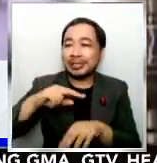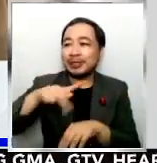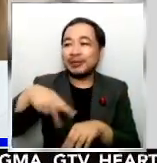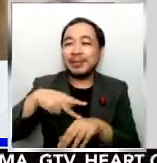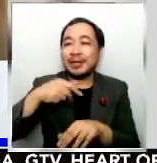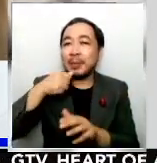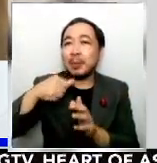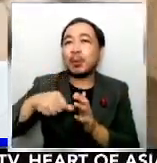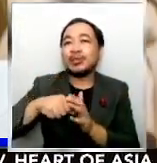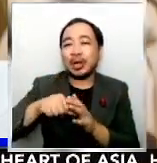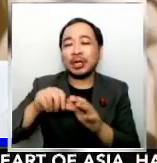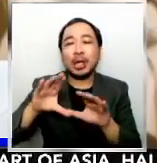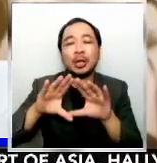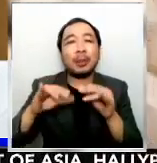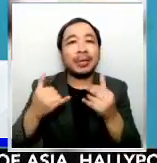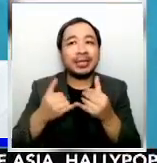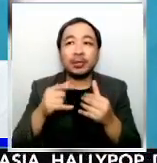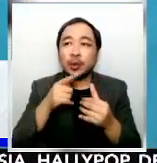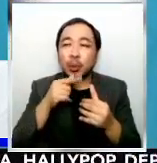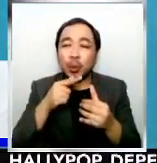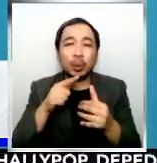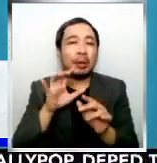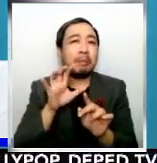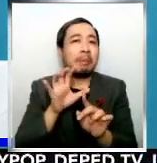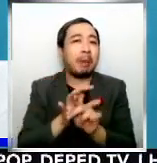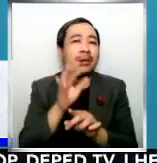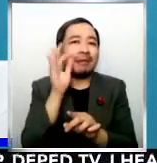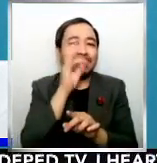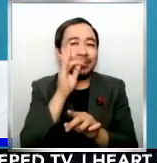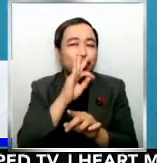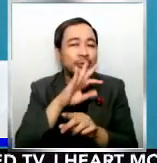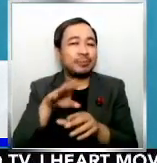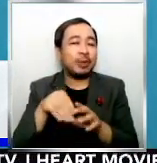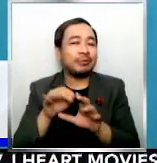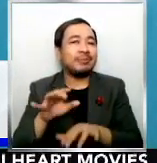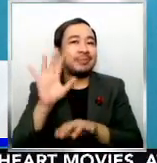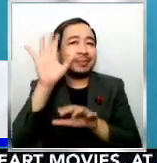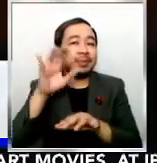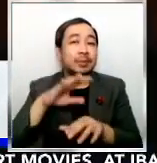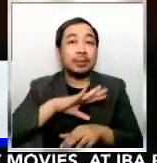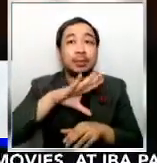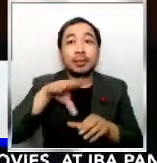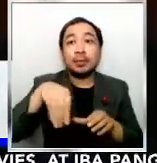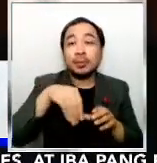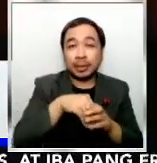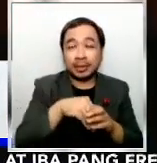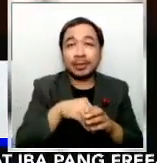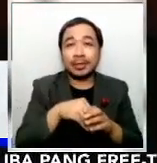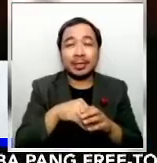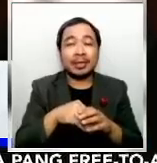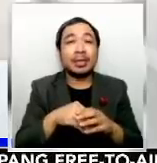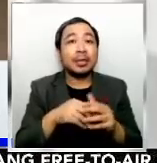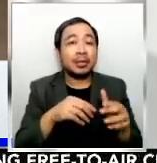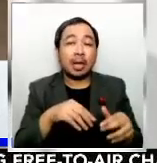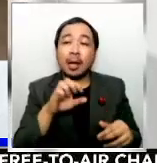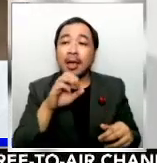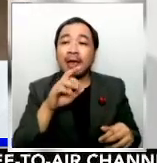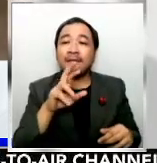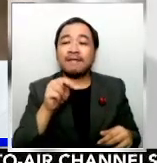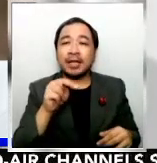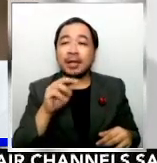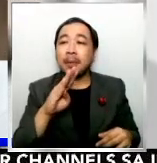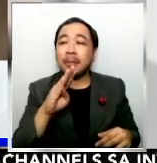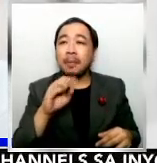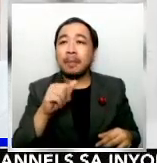na world-renowned Filipinos. Pasok ang greatest billiards player in the planet na si Efren Bata Reyes. Ang